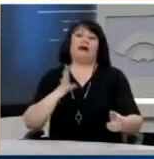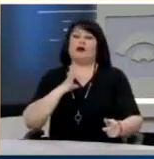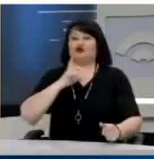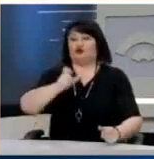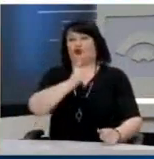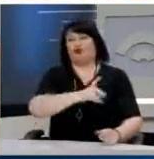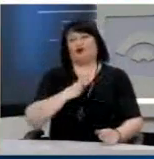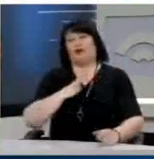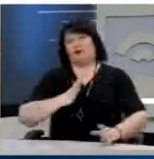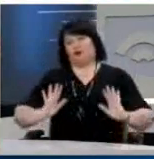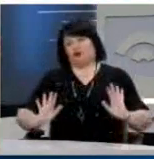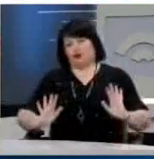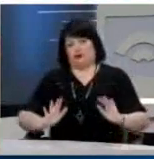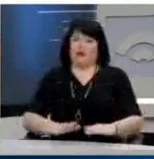πολλούς.